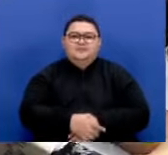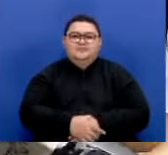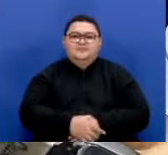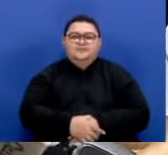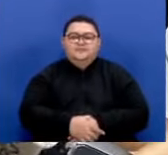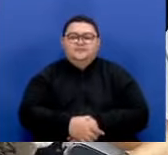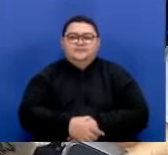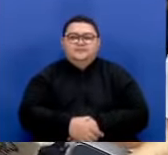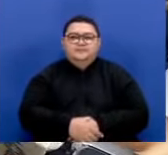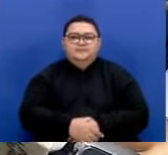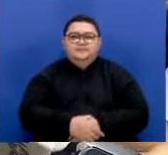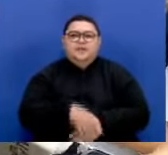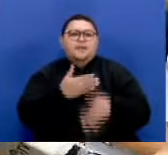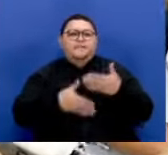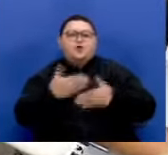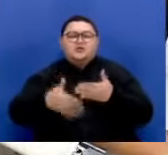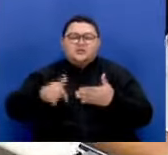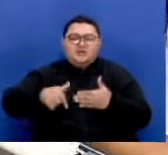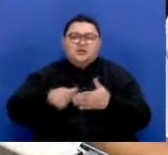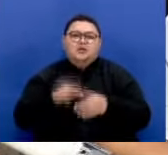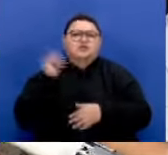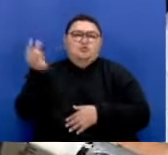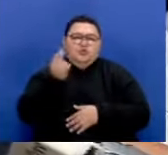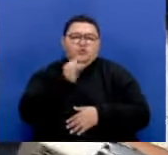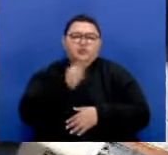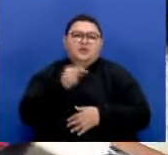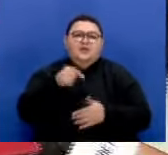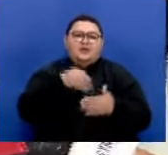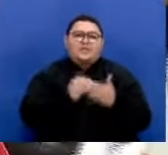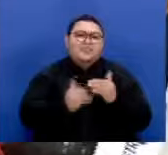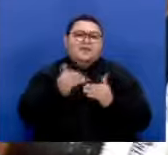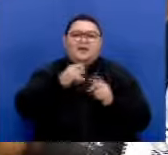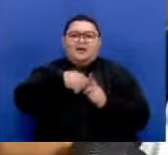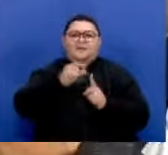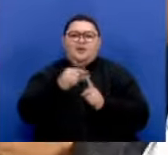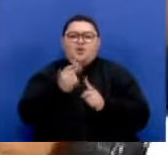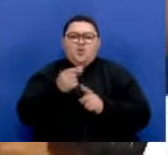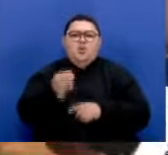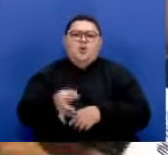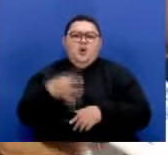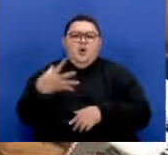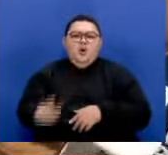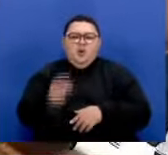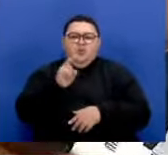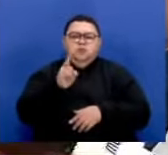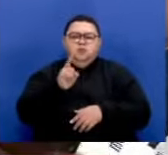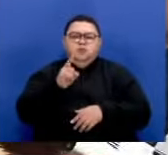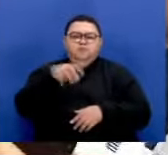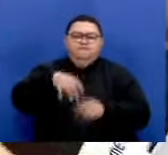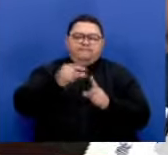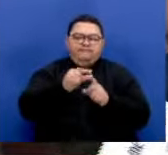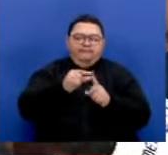Proses rekapitulasi saat ini pada umumnya sudah berada dalam tingkat KPU Kabupaten Kota, walaupun memang masih ada pada tingkat